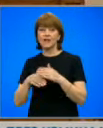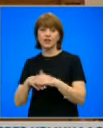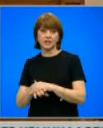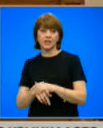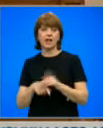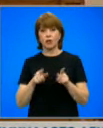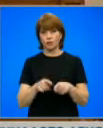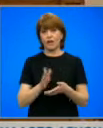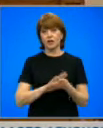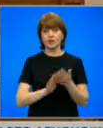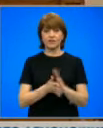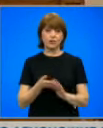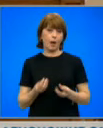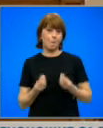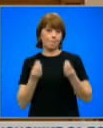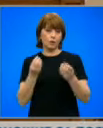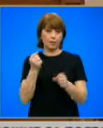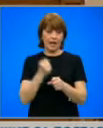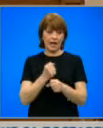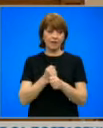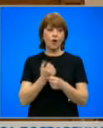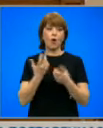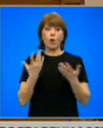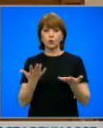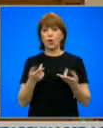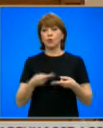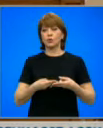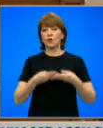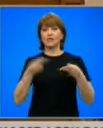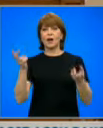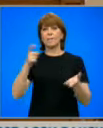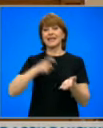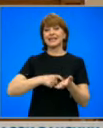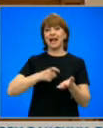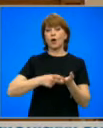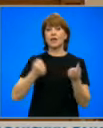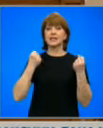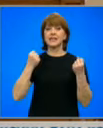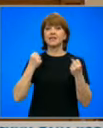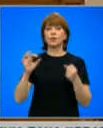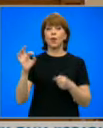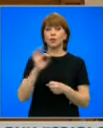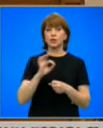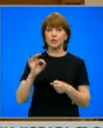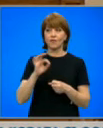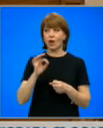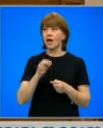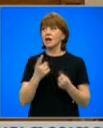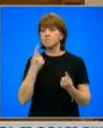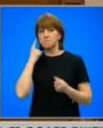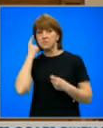свърши много по-добра работа, отколкото в момента да отваряме закона за здравното осигуряване и да се чудиме как да наместиме